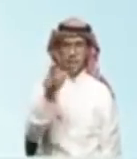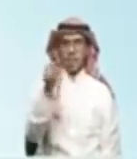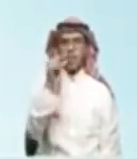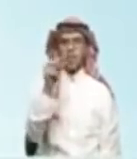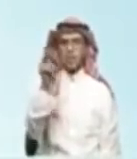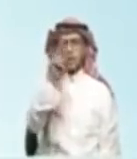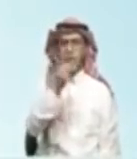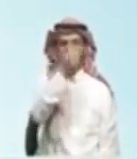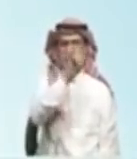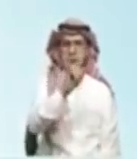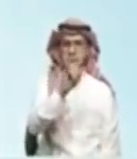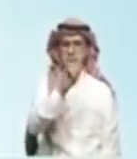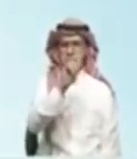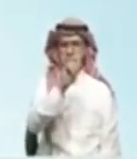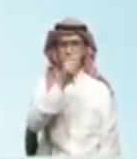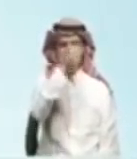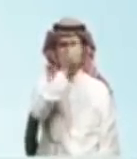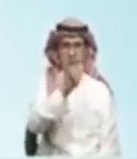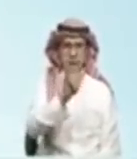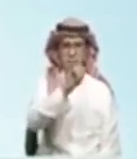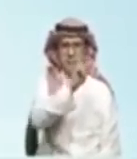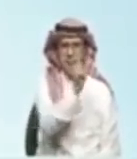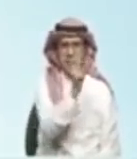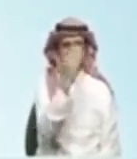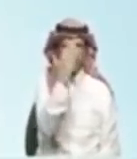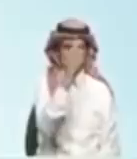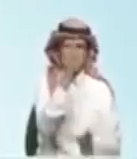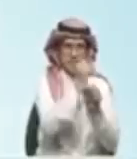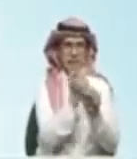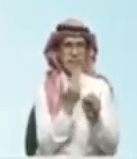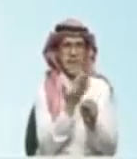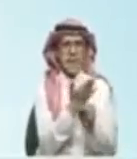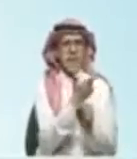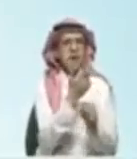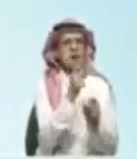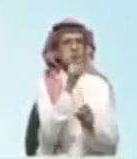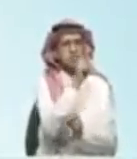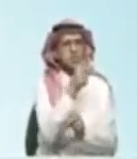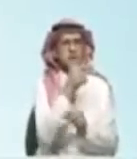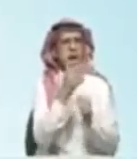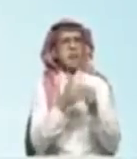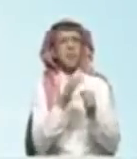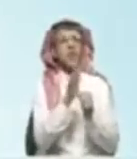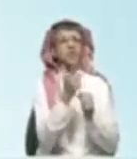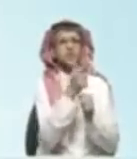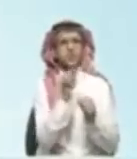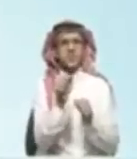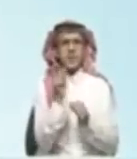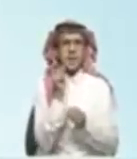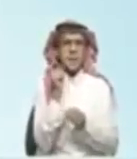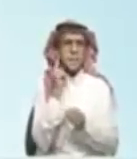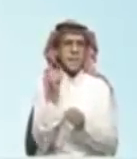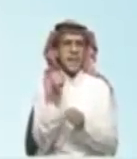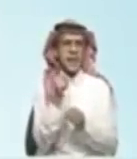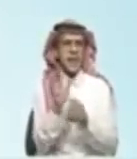دكتور أيمن، في البداية نرحب فيك ونمسي عليك بالخير. دعنا نتحدث عن أهم الخدمات التي قدمت لحجاج بيت الله الحرام